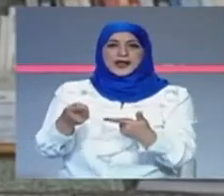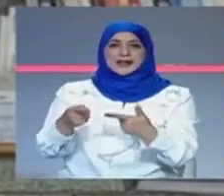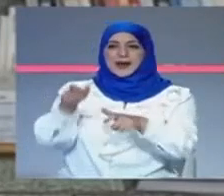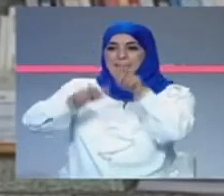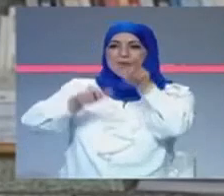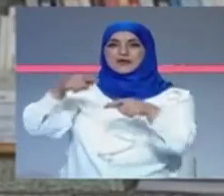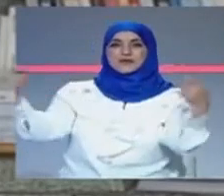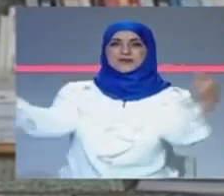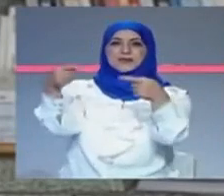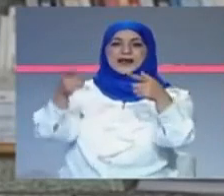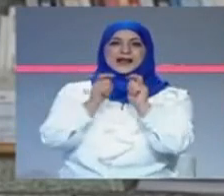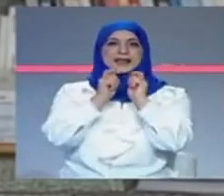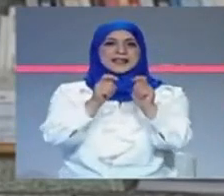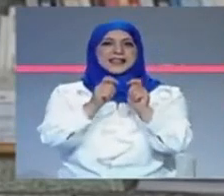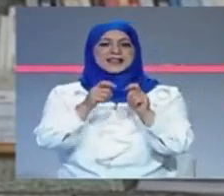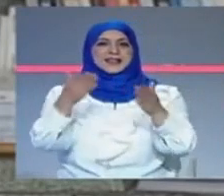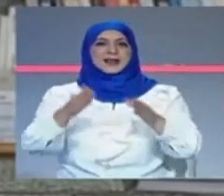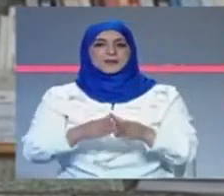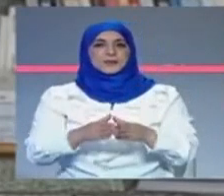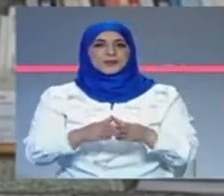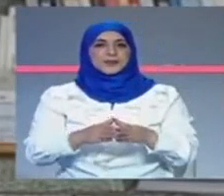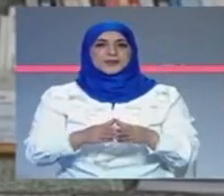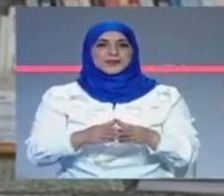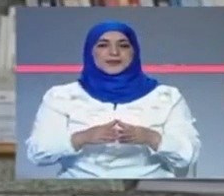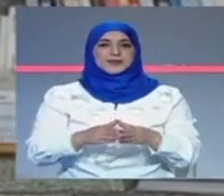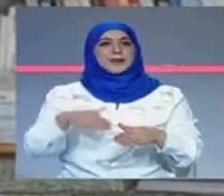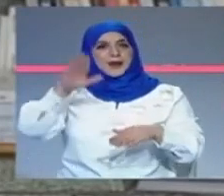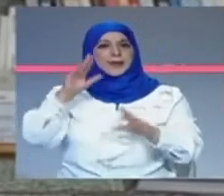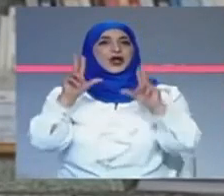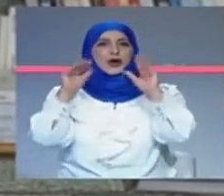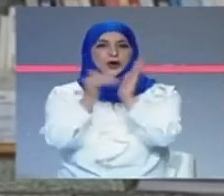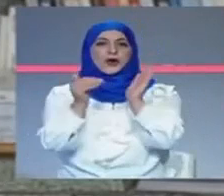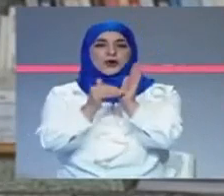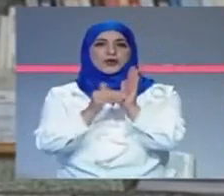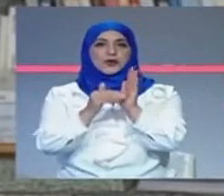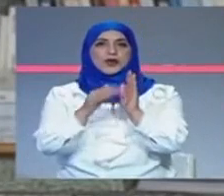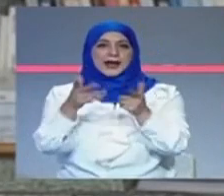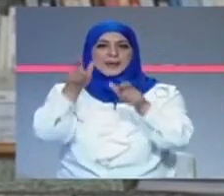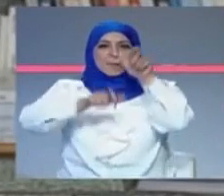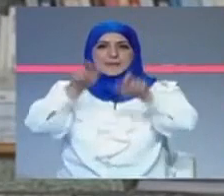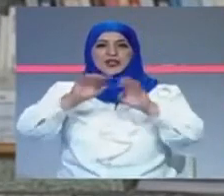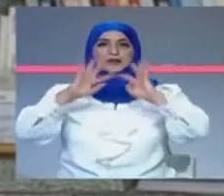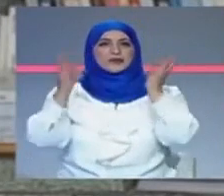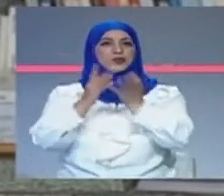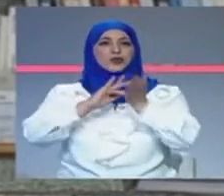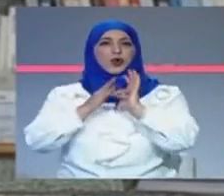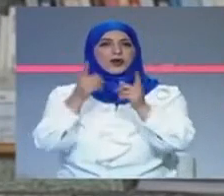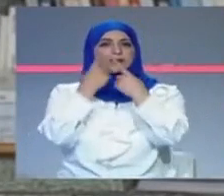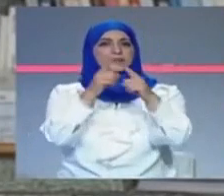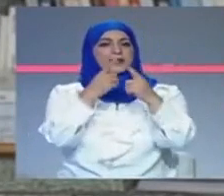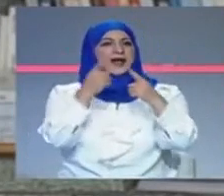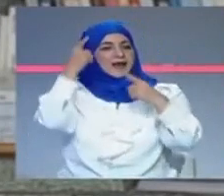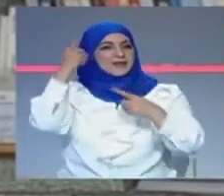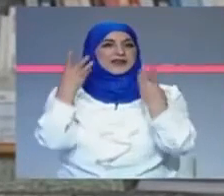السياسيه التي طالبت به طيله هذه الفتره وانما ايضا عندها قطاع واسع من الشعب التونسي وخاصه الشباب